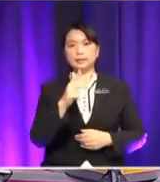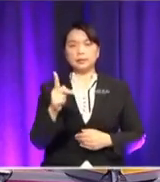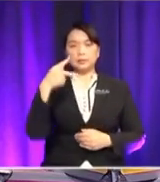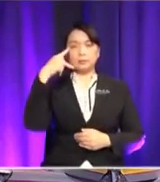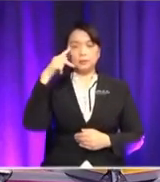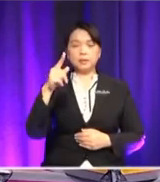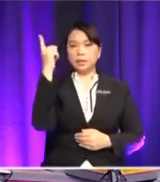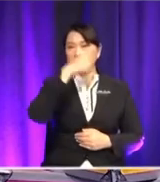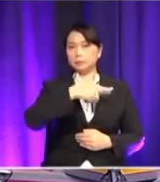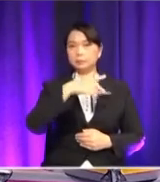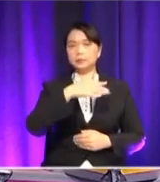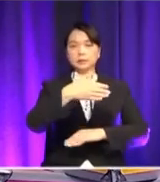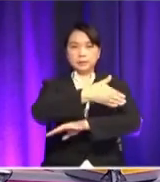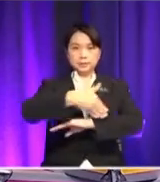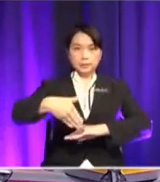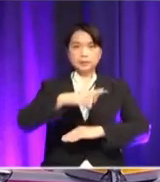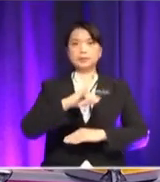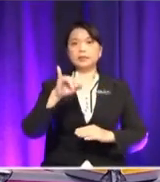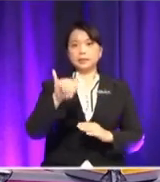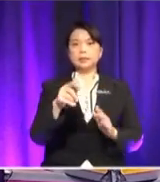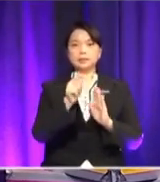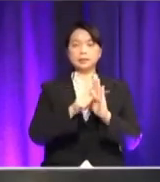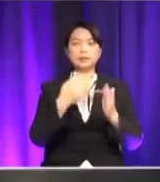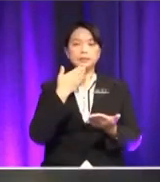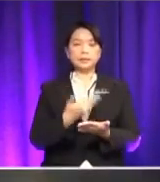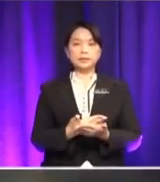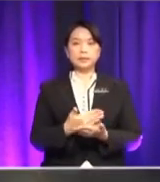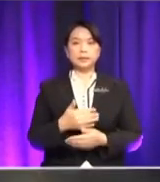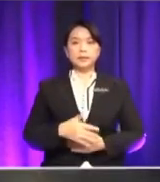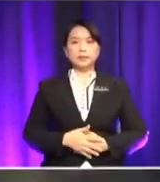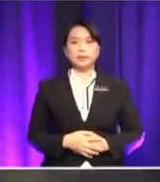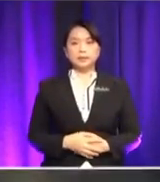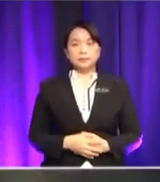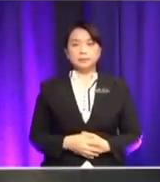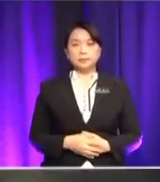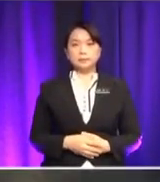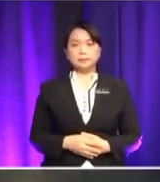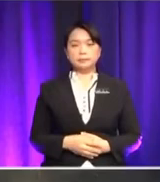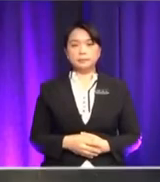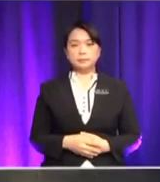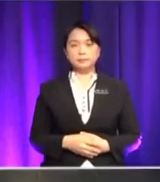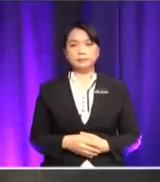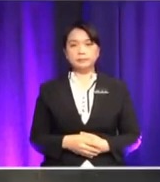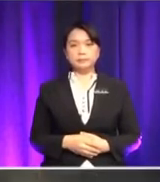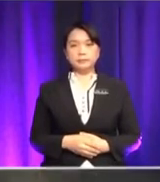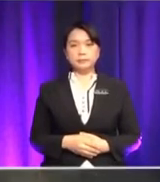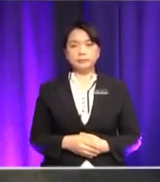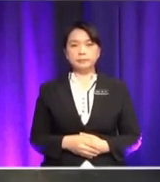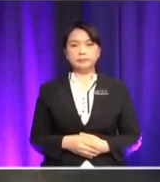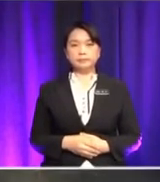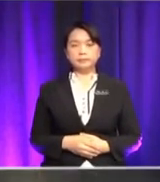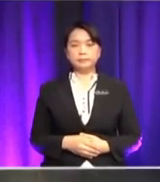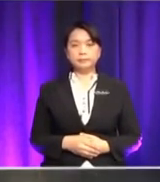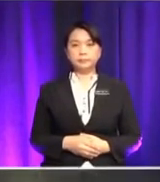pandangan Sisi yang tepat Oke kita lebih cukup mengejar selesai silahkan ok Hai baik